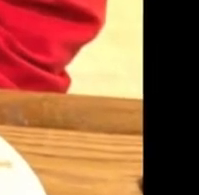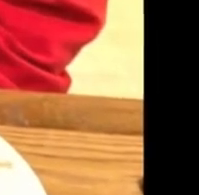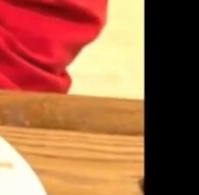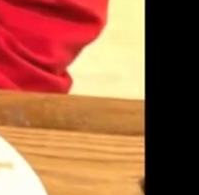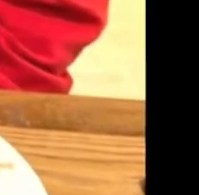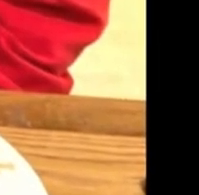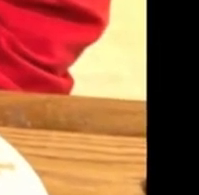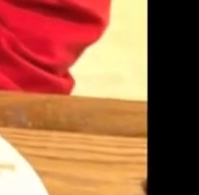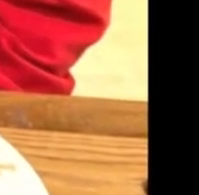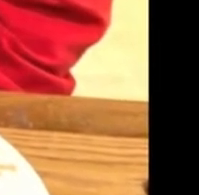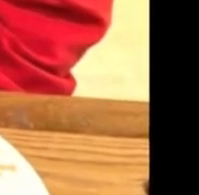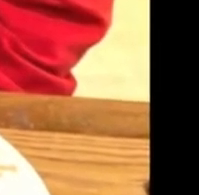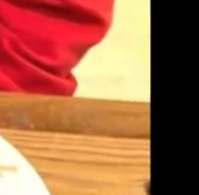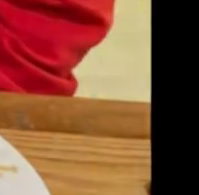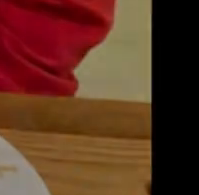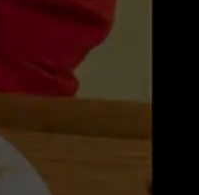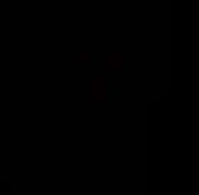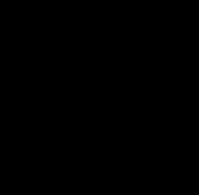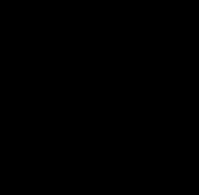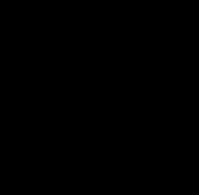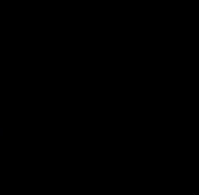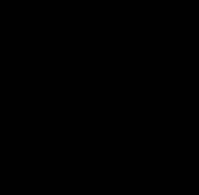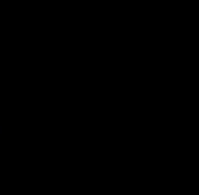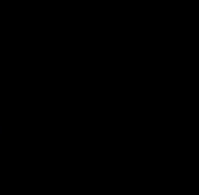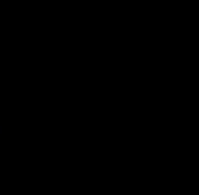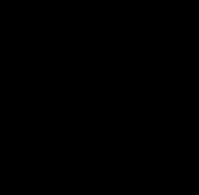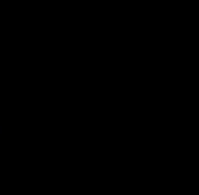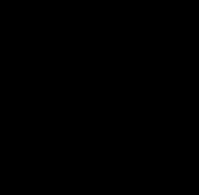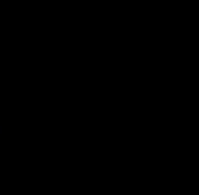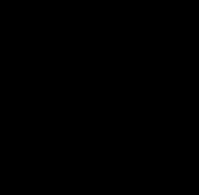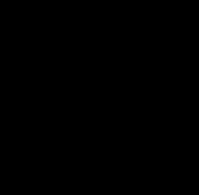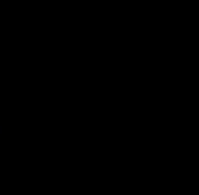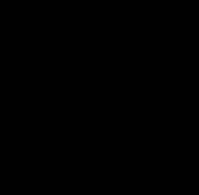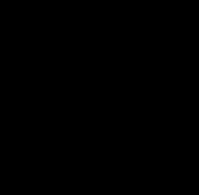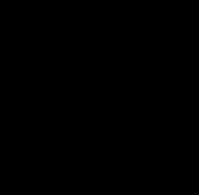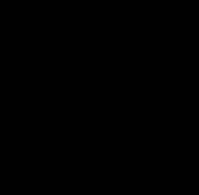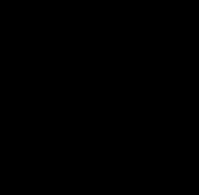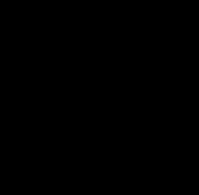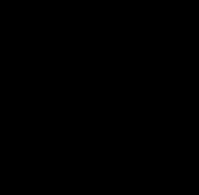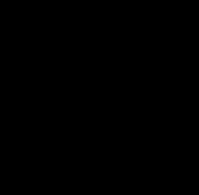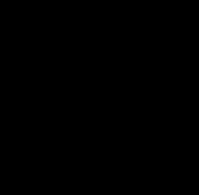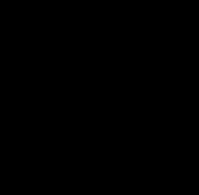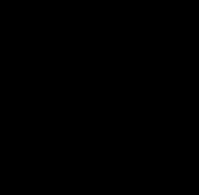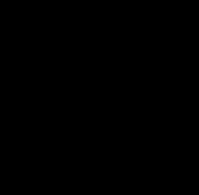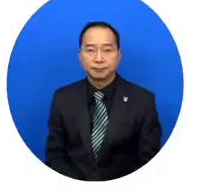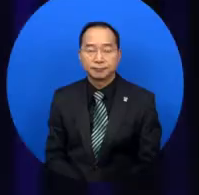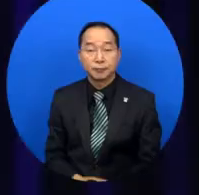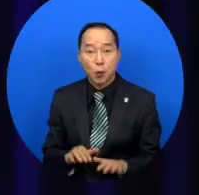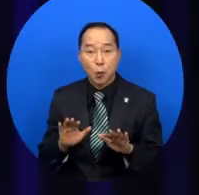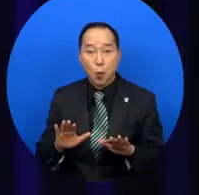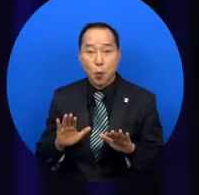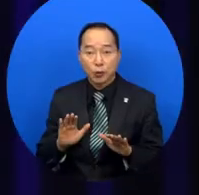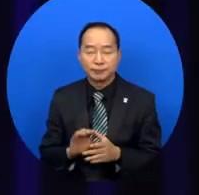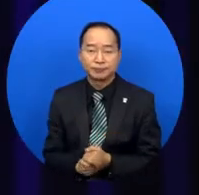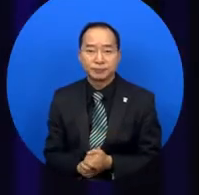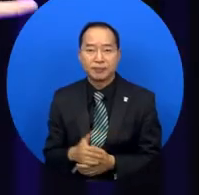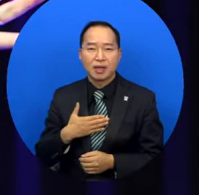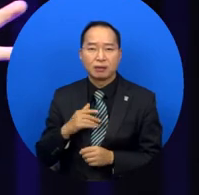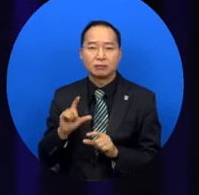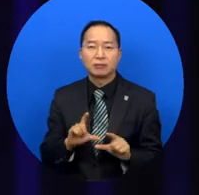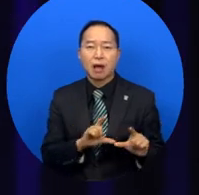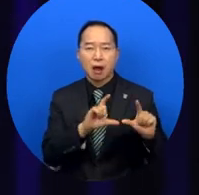Your touch is sunlight through the trees. Your kisses are the ocean breeze. Everything's alright when you're. 오늘 제가